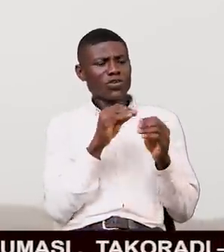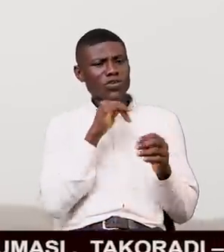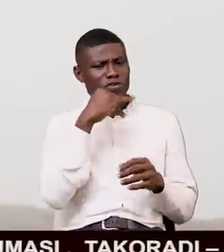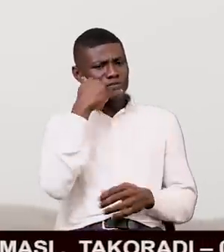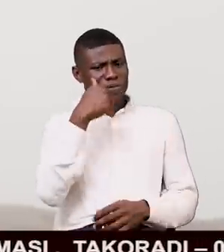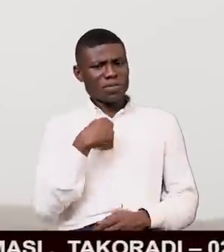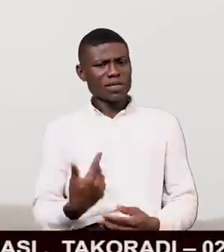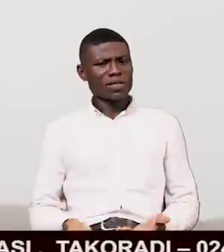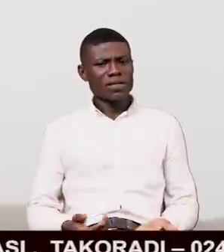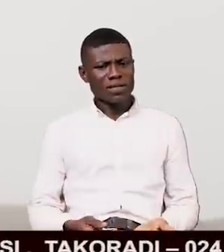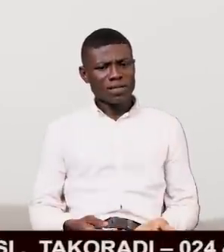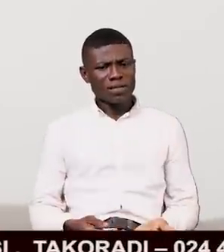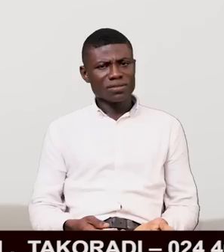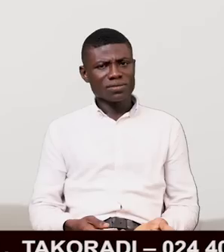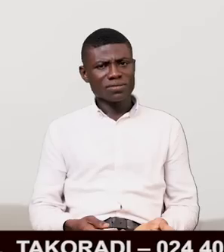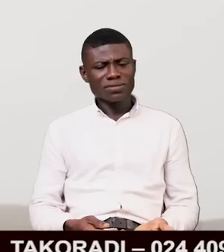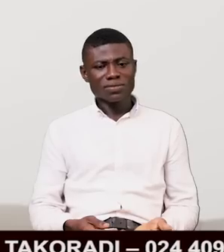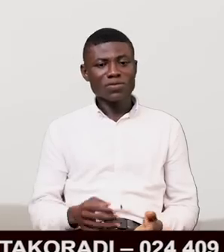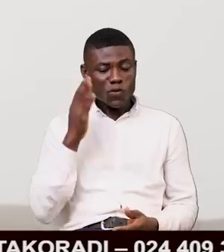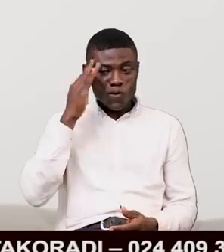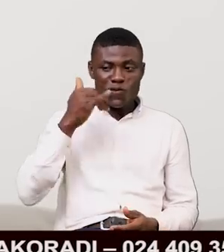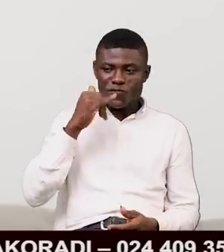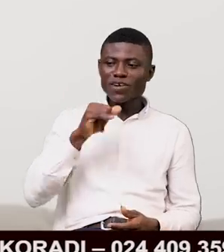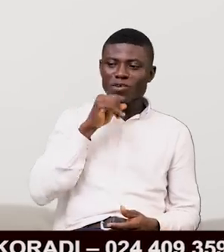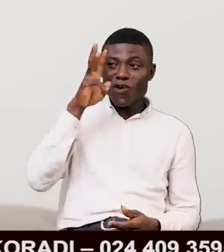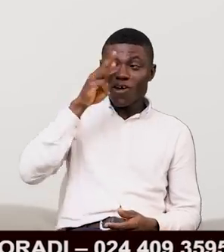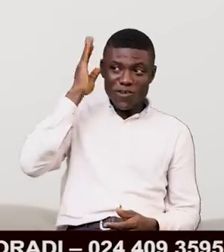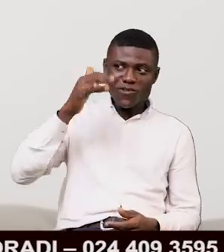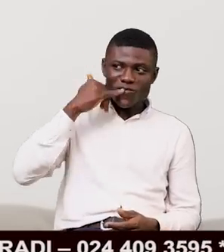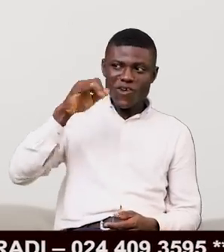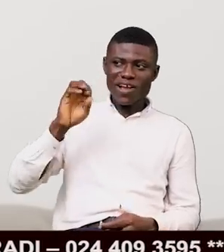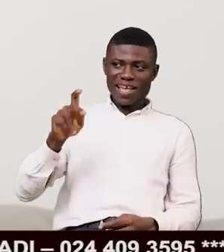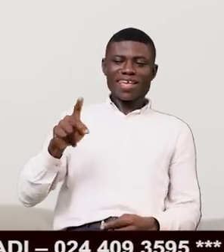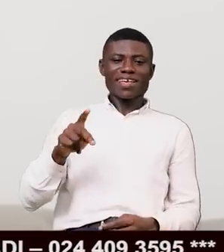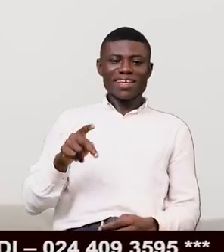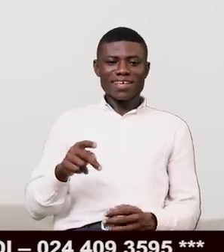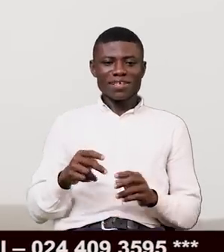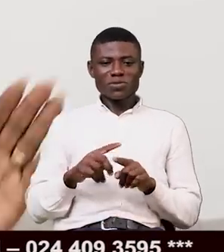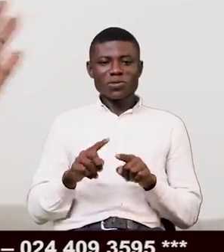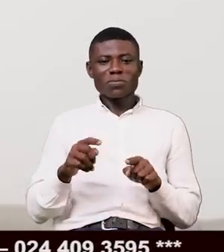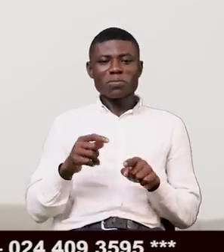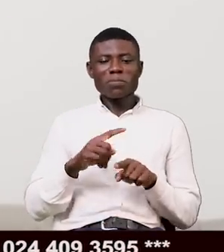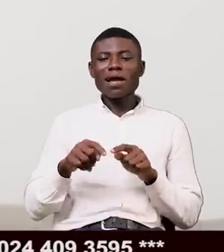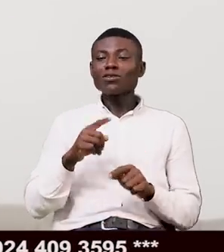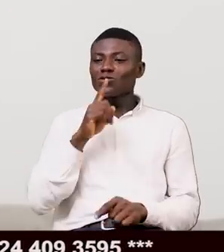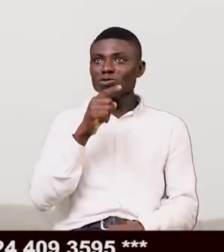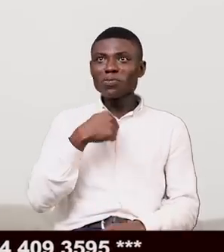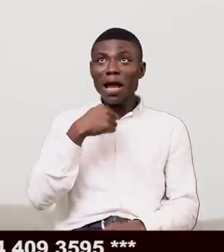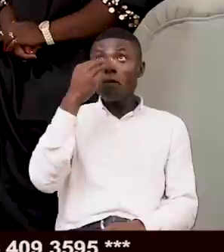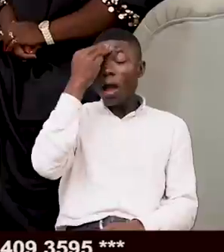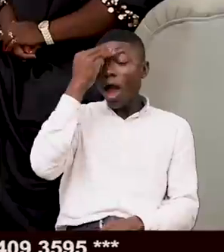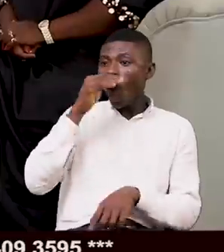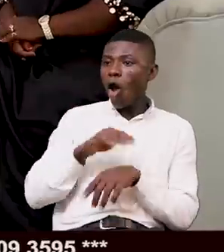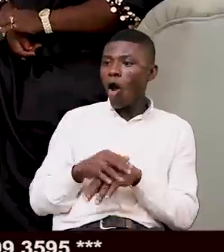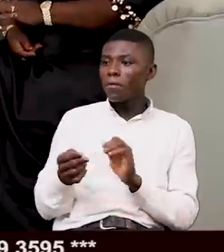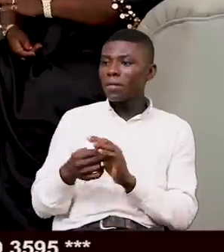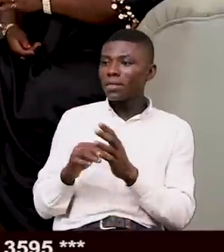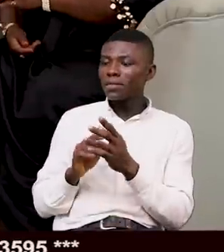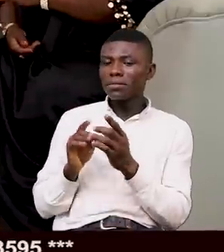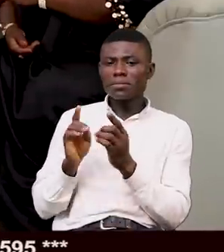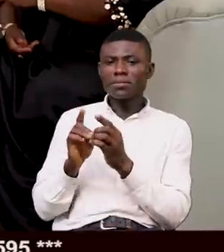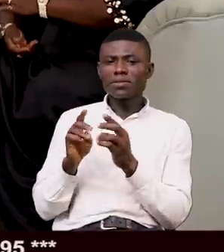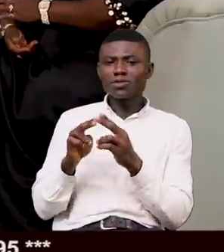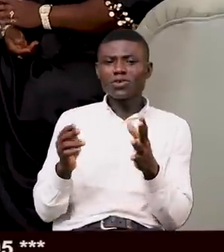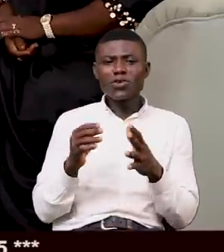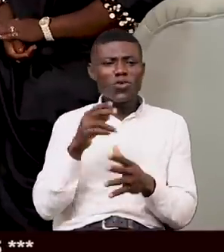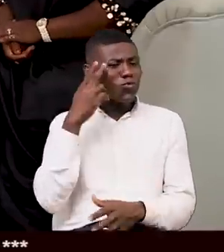me. O so okay, o ba frɛ wo na me so yo mate. Adu de in fact na ma dwen ni. Ba wo fa sha